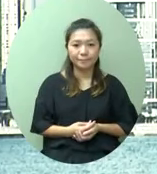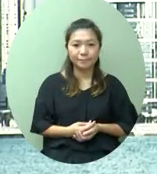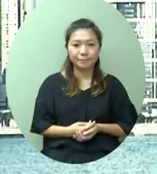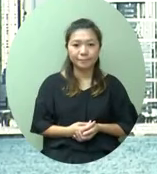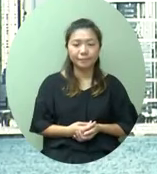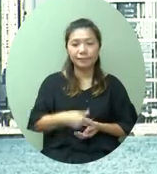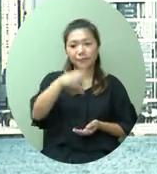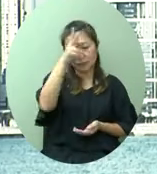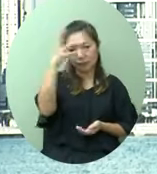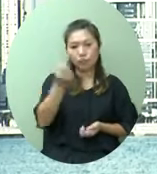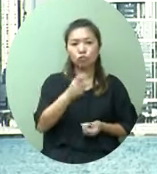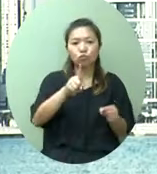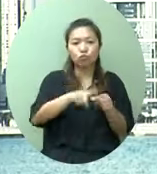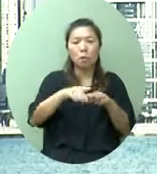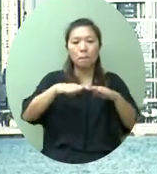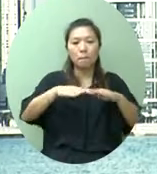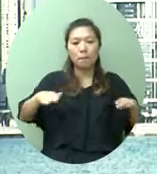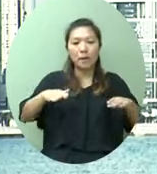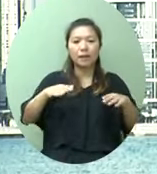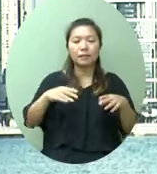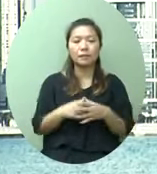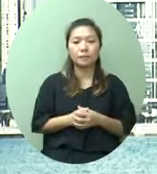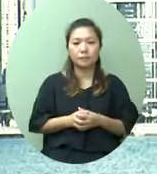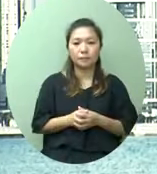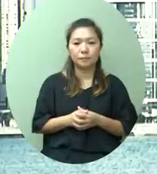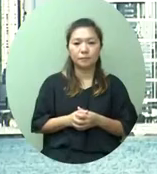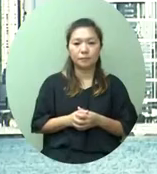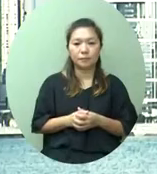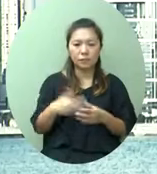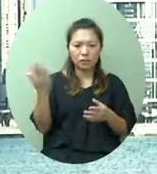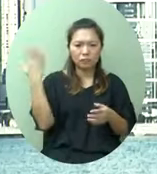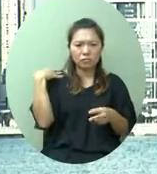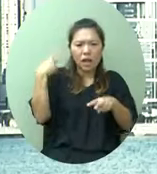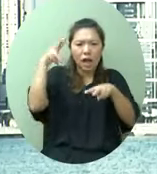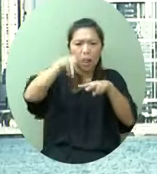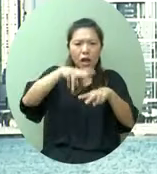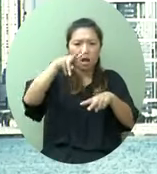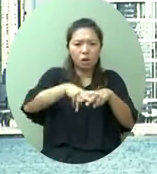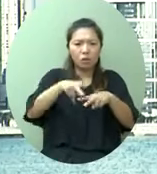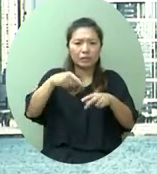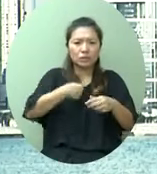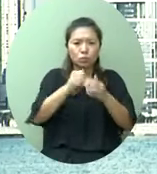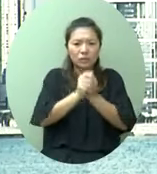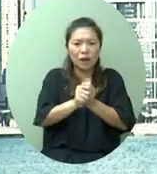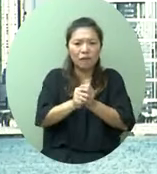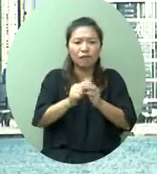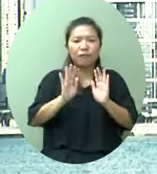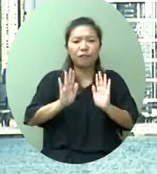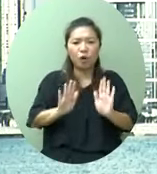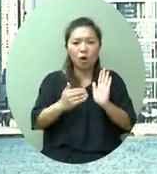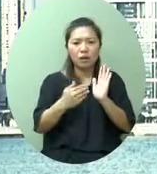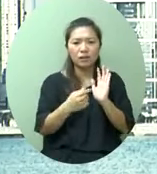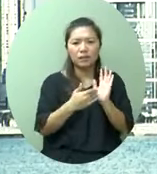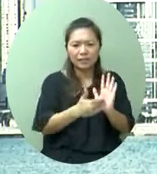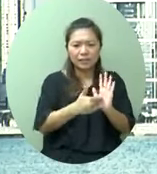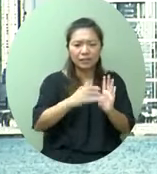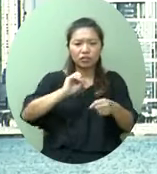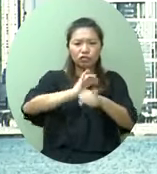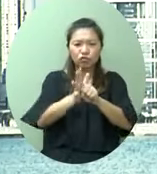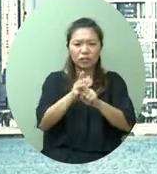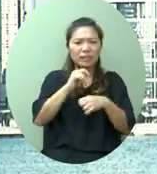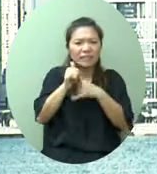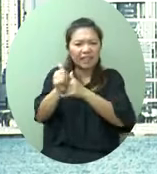特首你好，中評社。本港專家之前講話，內地要求本港防疫措施，即係盡量貼近內地